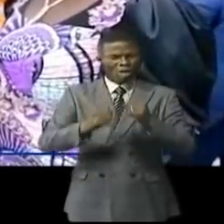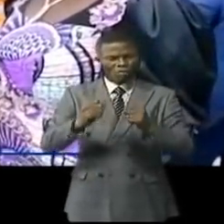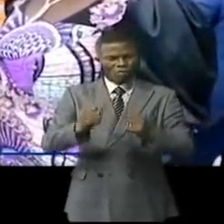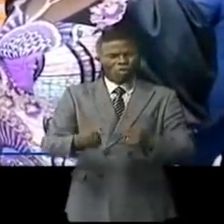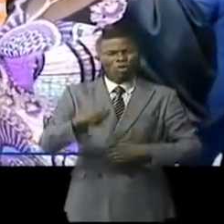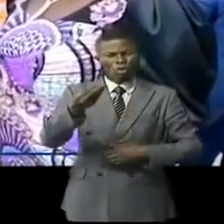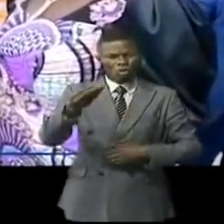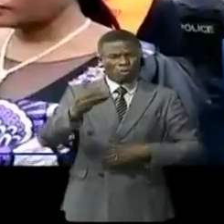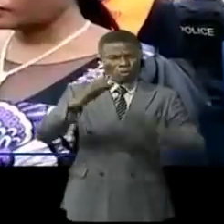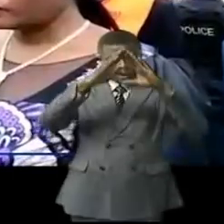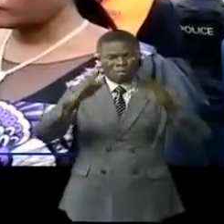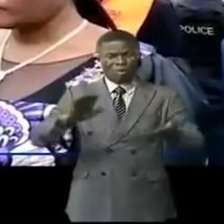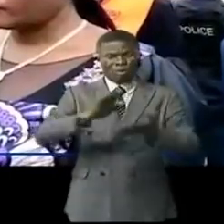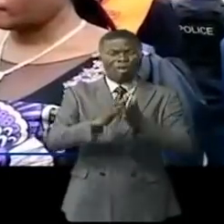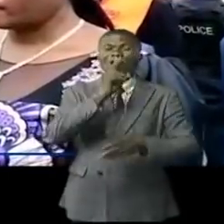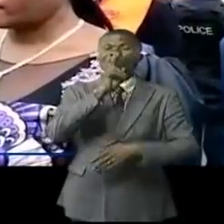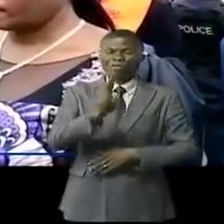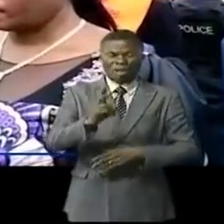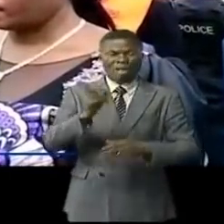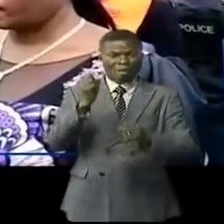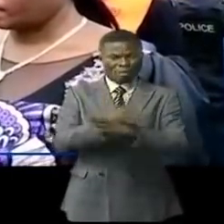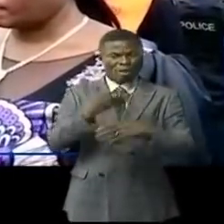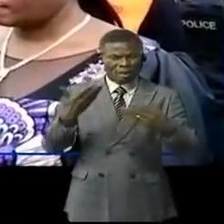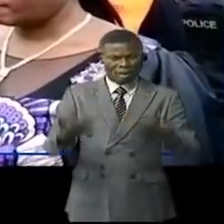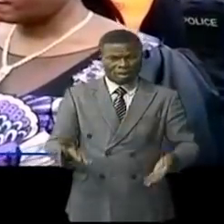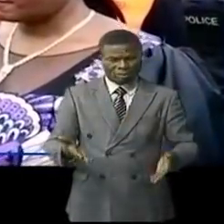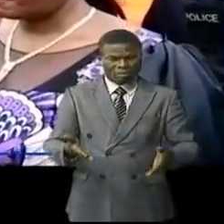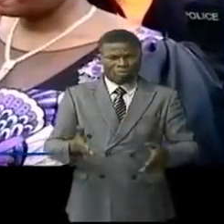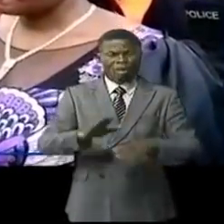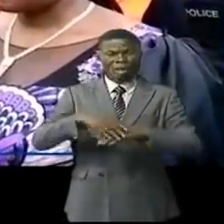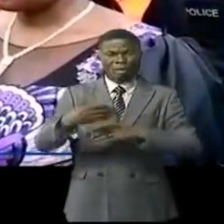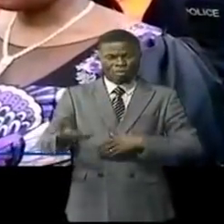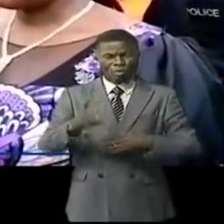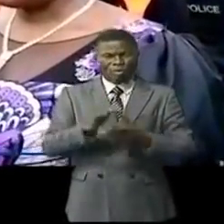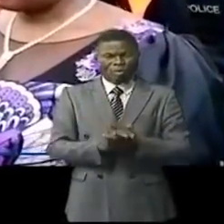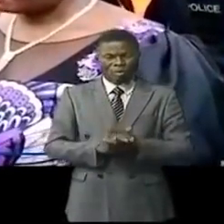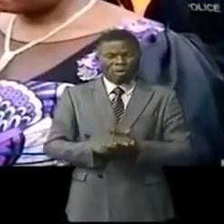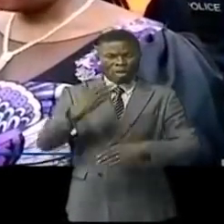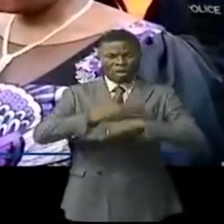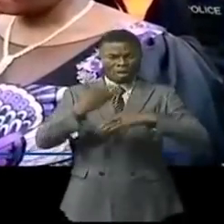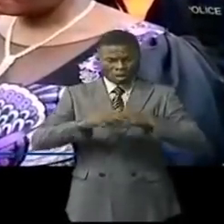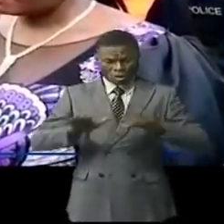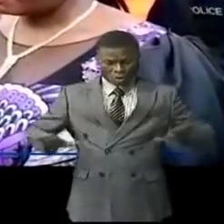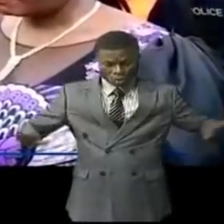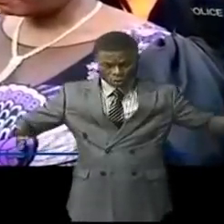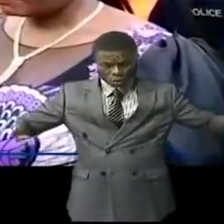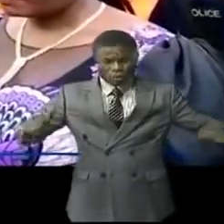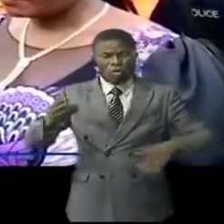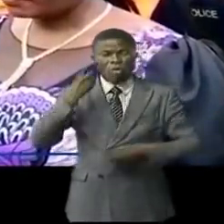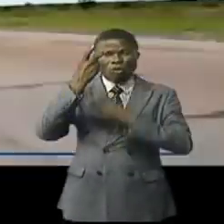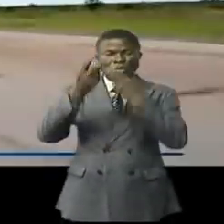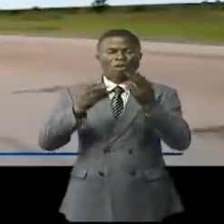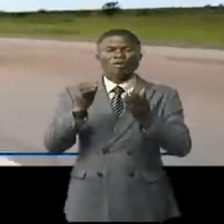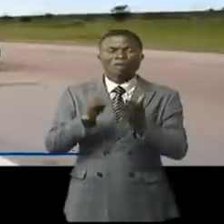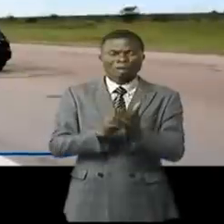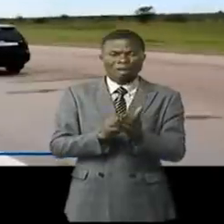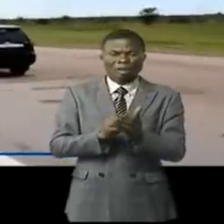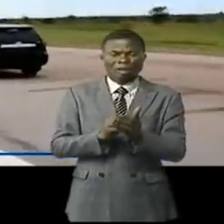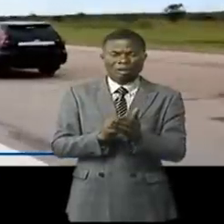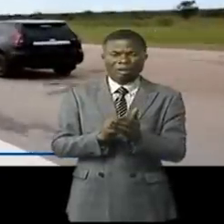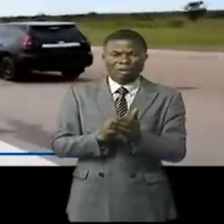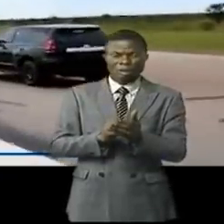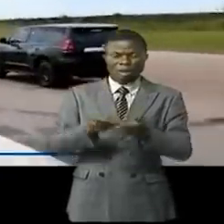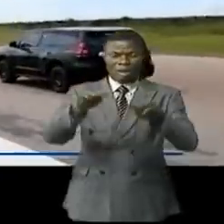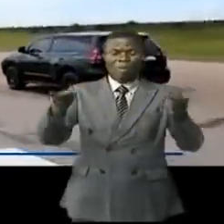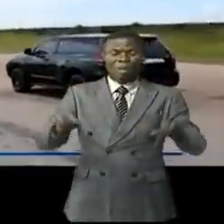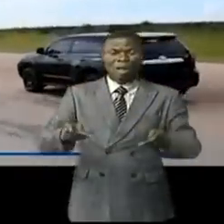soit une œuvre achevée. Et après l'aérogare, nous avons visité la